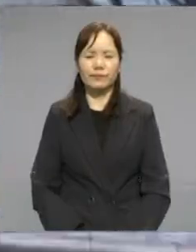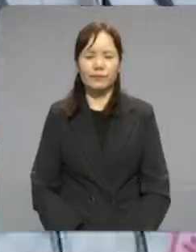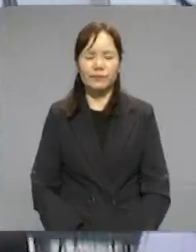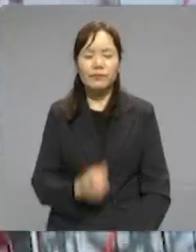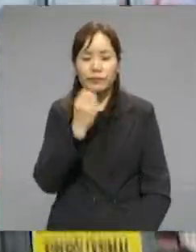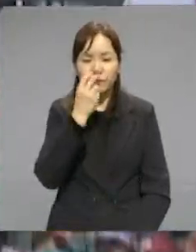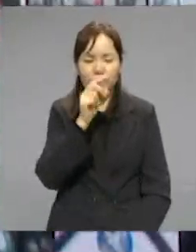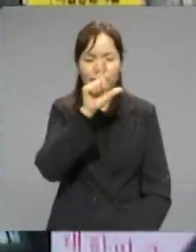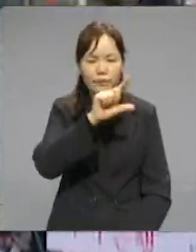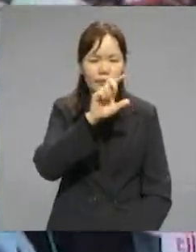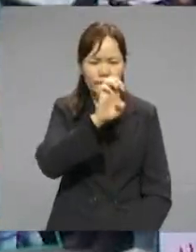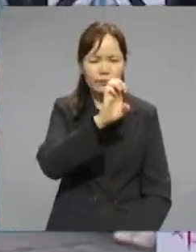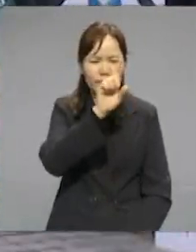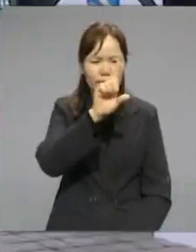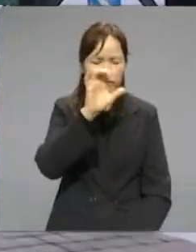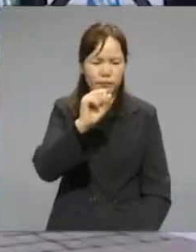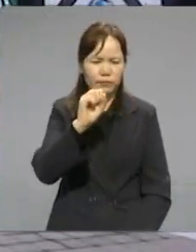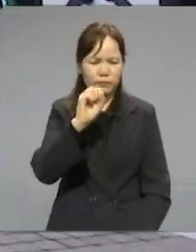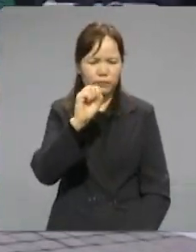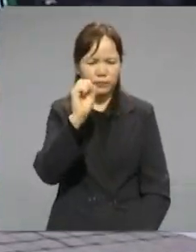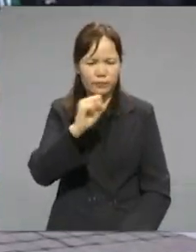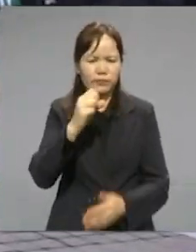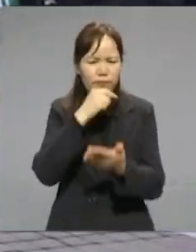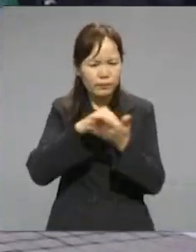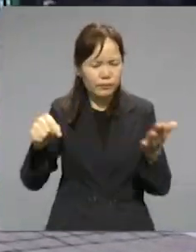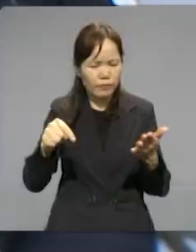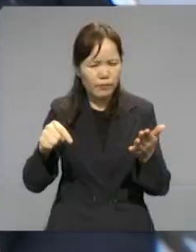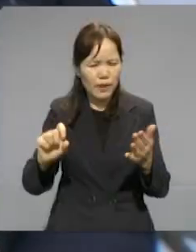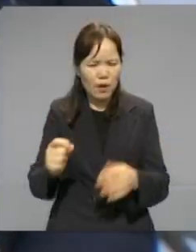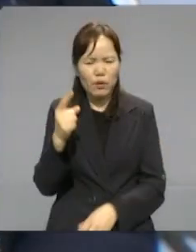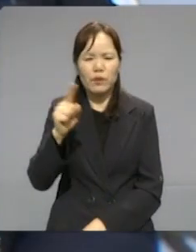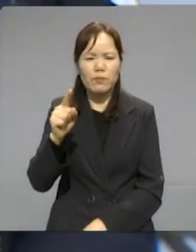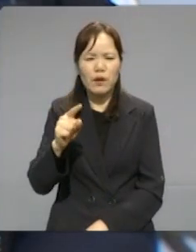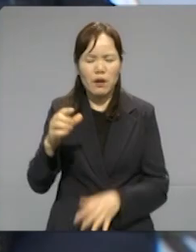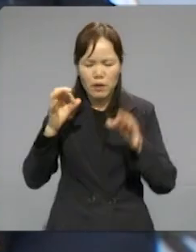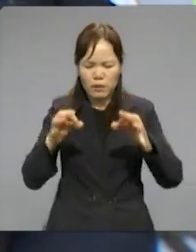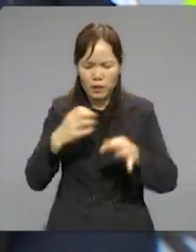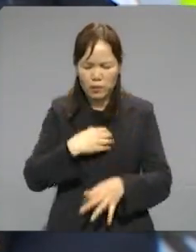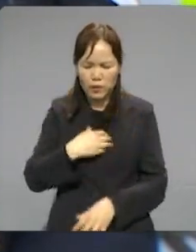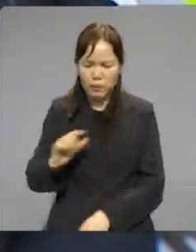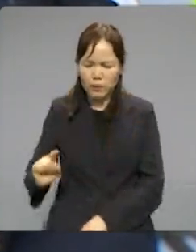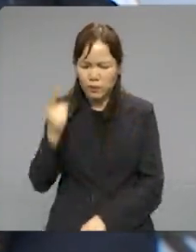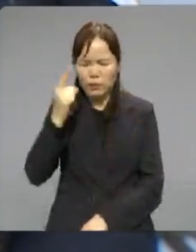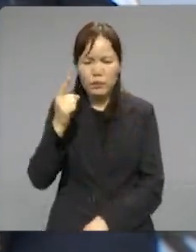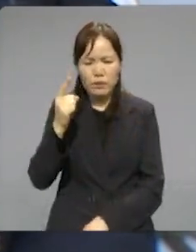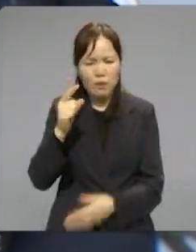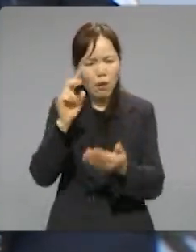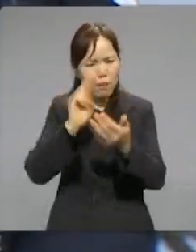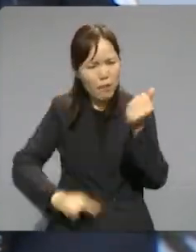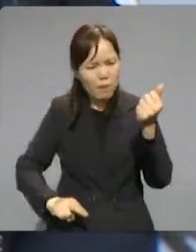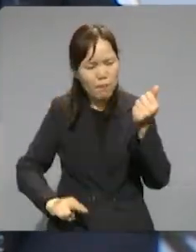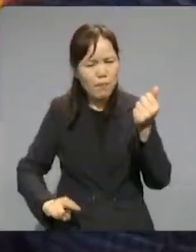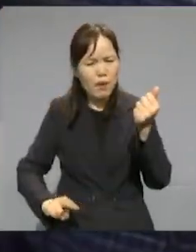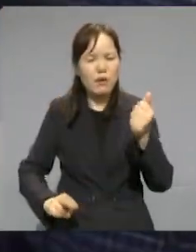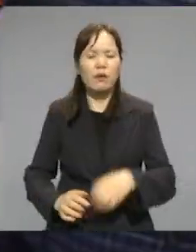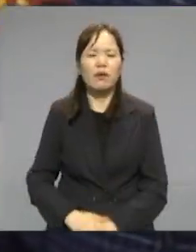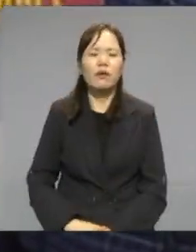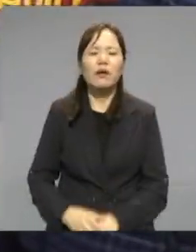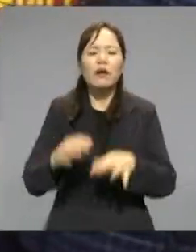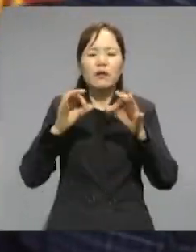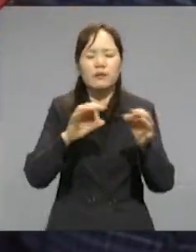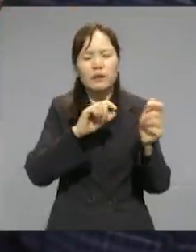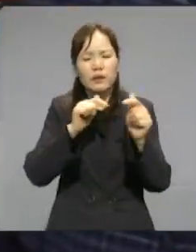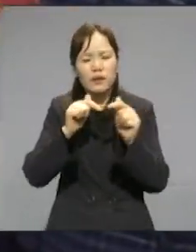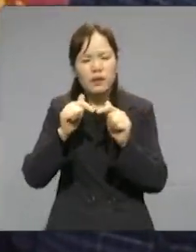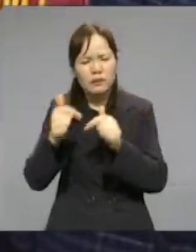홍콩 ELS의 손실 사태의 주요 원인으로 지목된 건 은행의 고위험 상품 판매입니다. 이 여파로 은행의